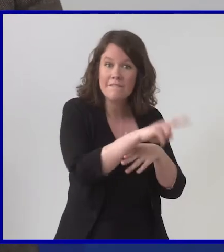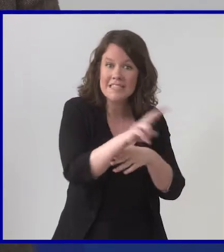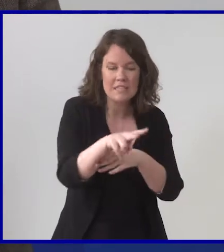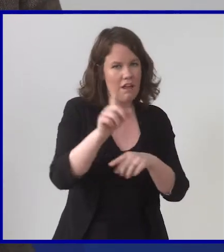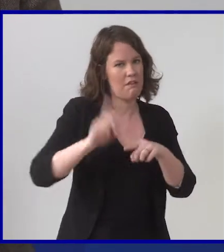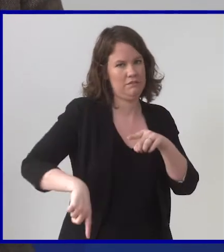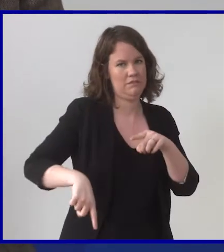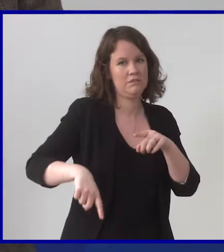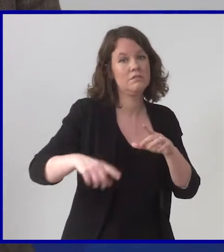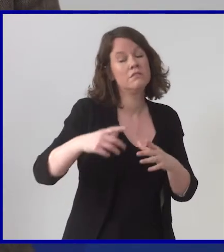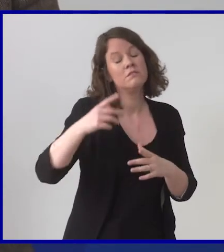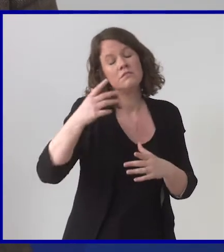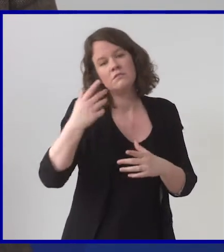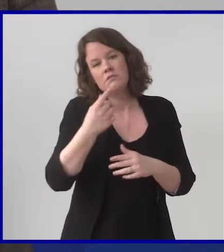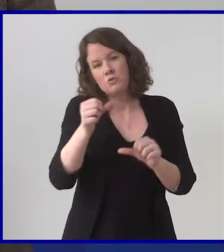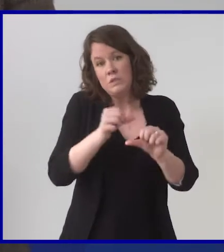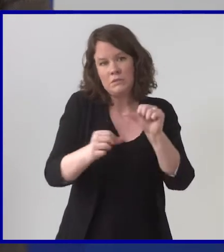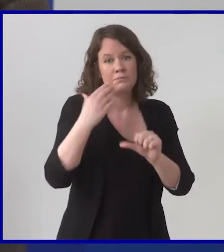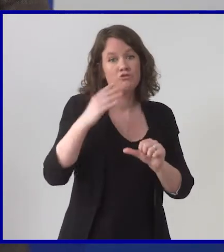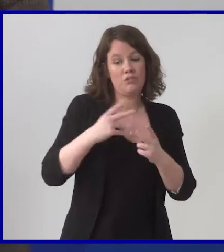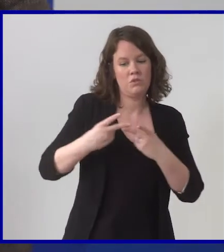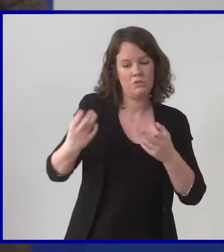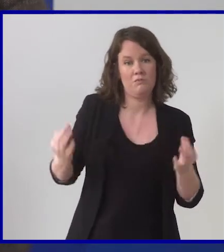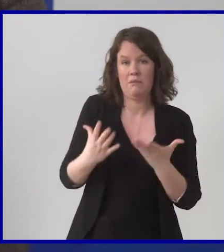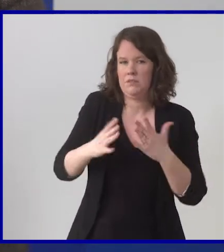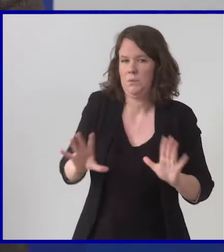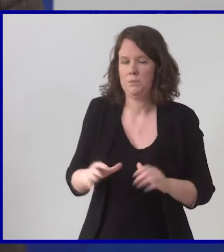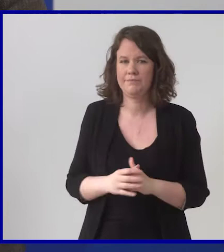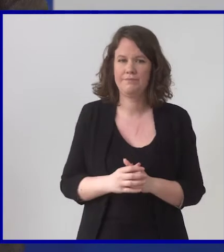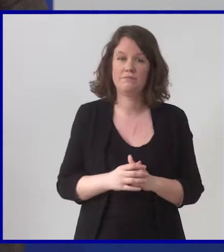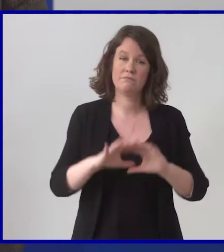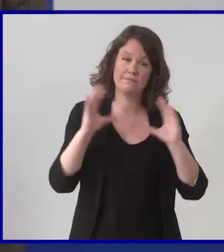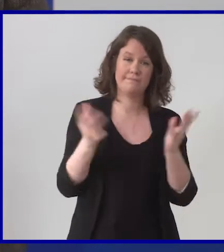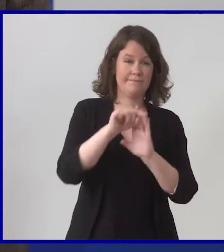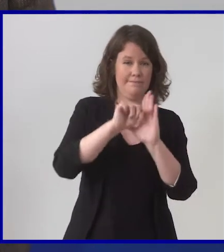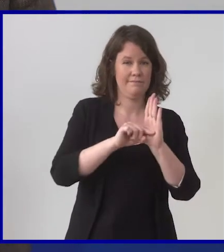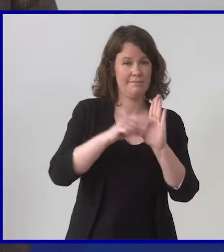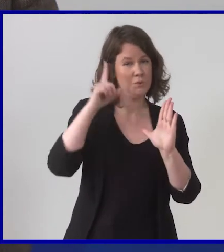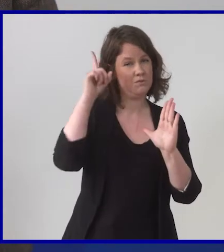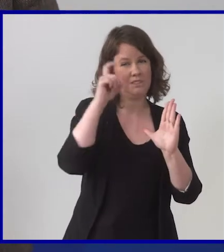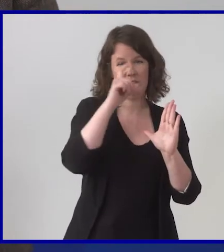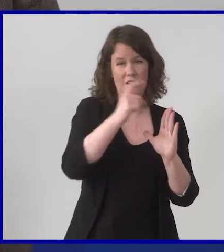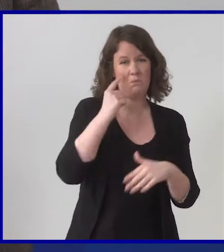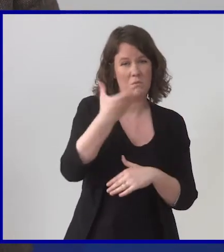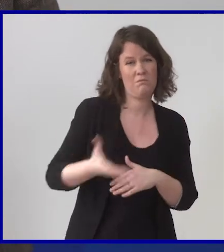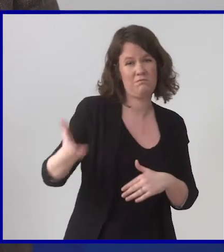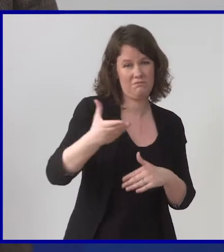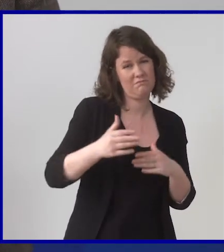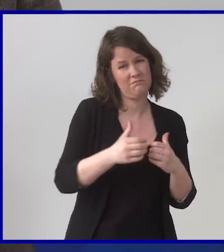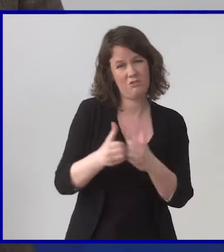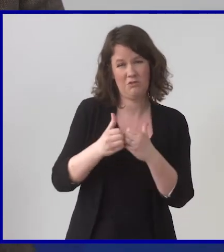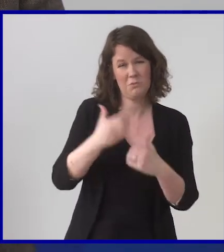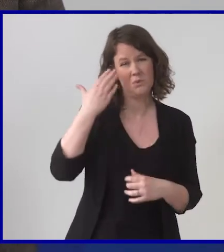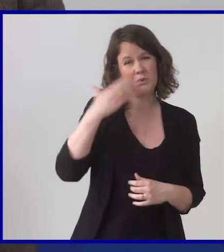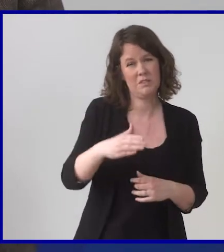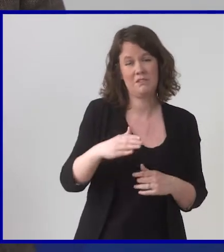sont interdites, sauf autorisation exceptionnelle. Cette consigne sera dure à vivre pour tous, je le